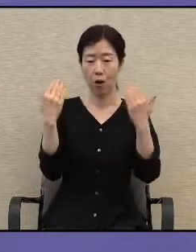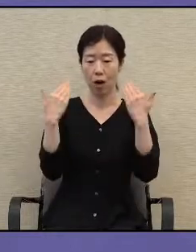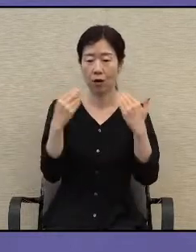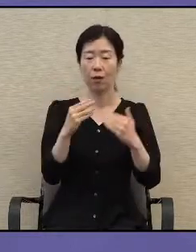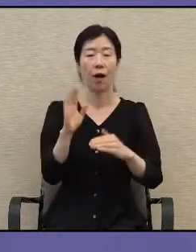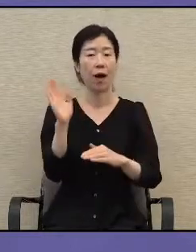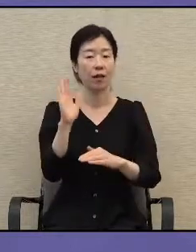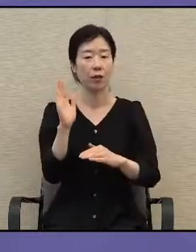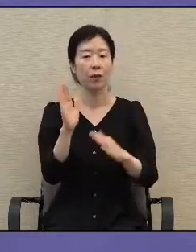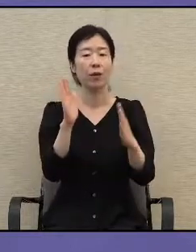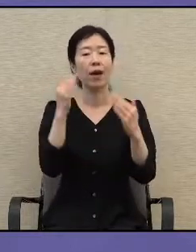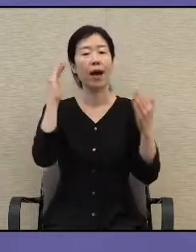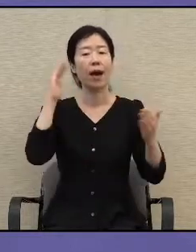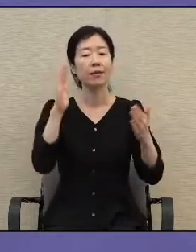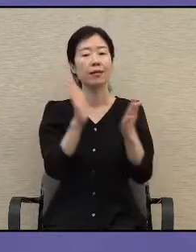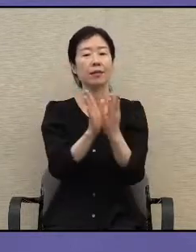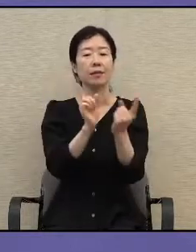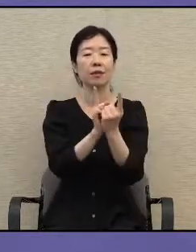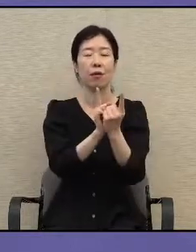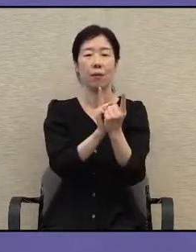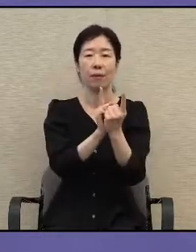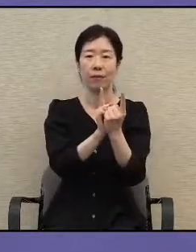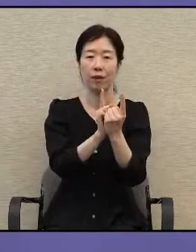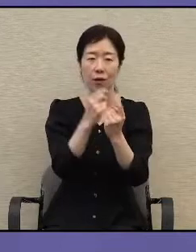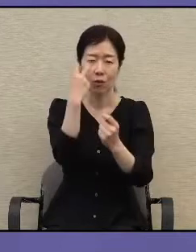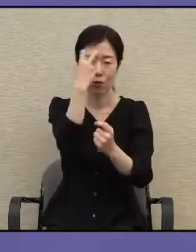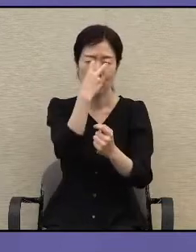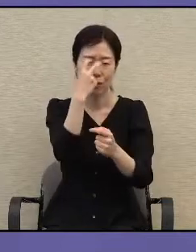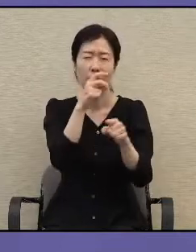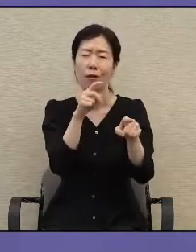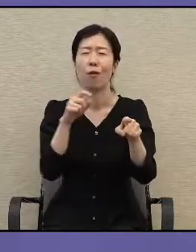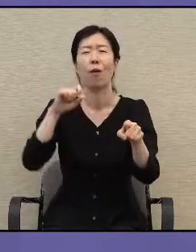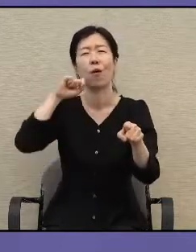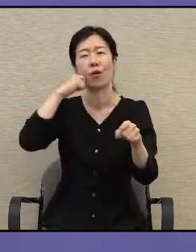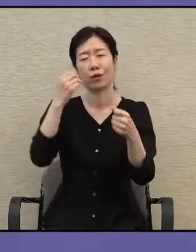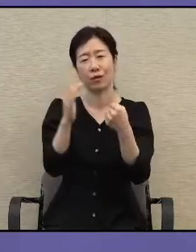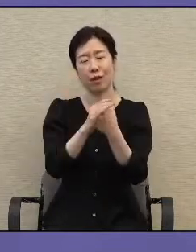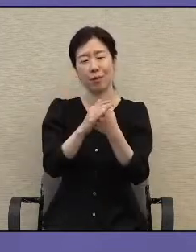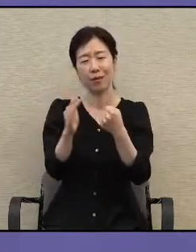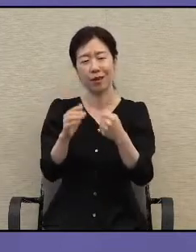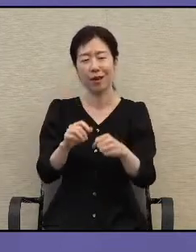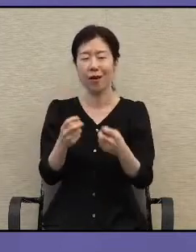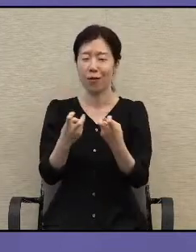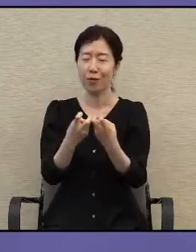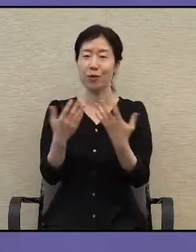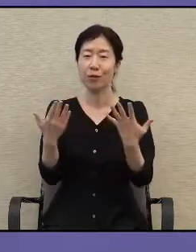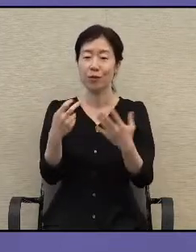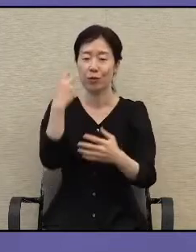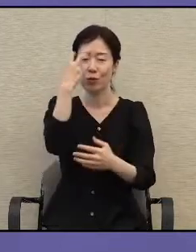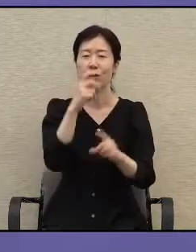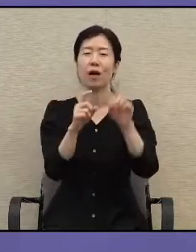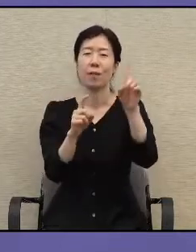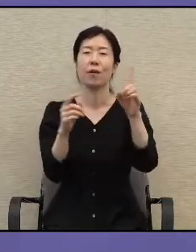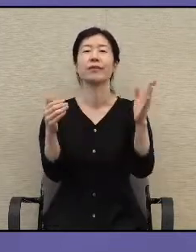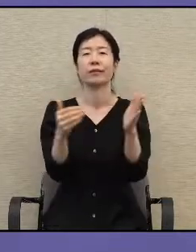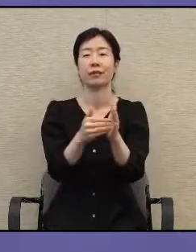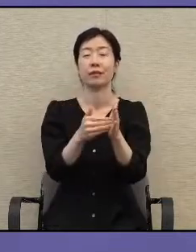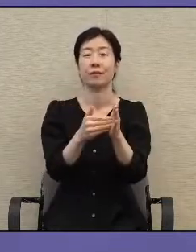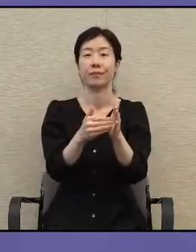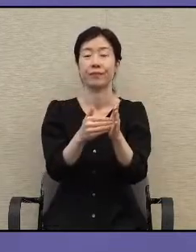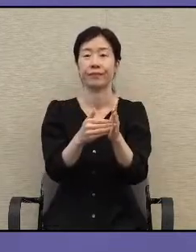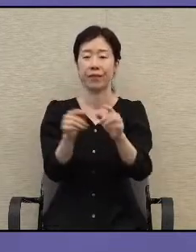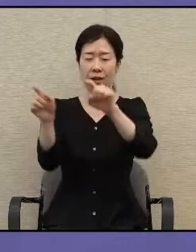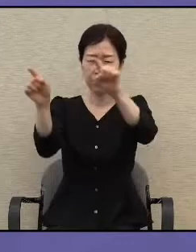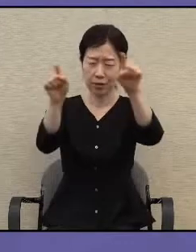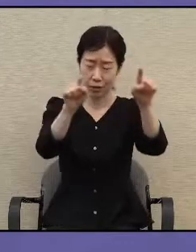청소년을 대상으로 조사하는 것이 매우 힘들었습니다. 그래서 겨우겨우 이제 한 번을 했는데요. 그 당시에 이제 전국조사로 한 4,000명